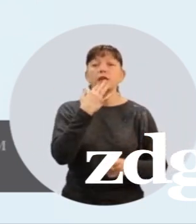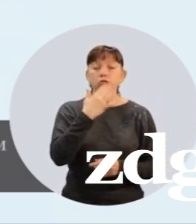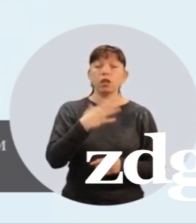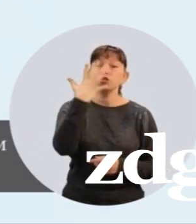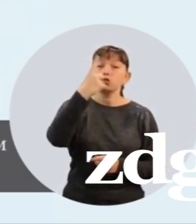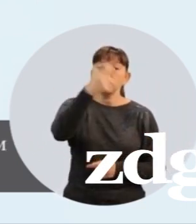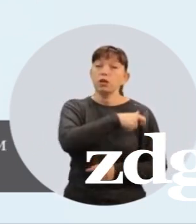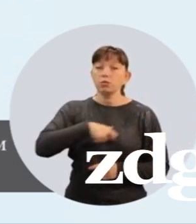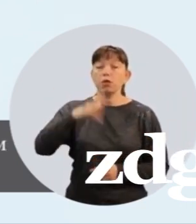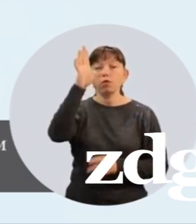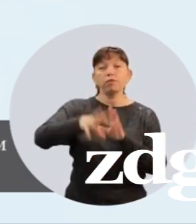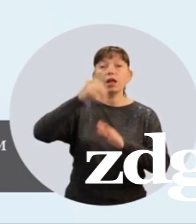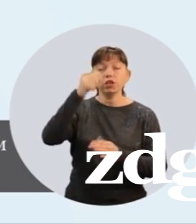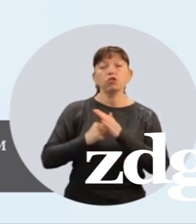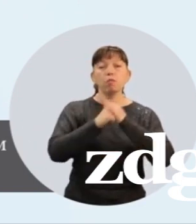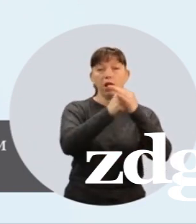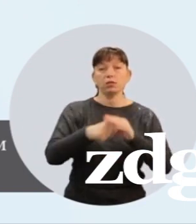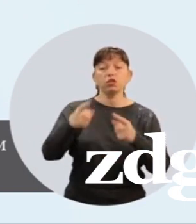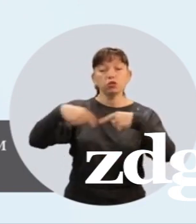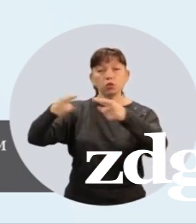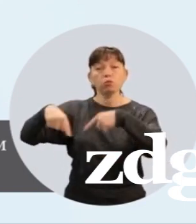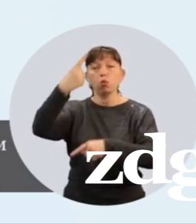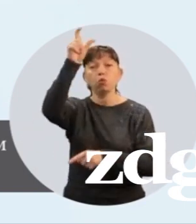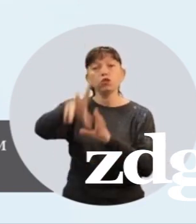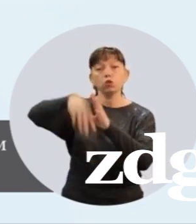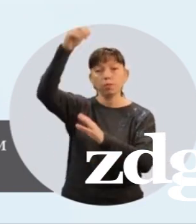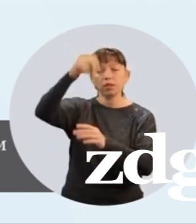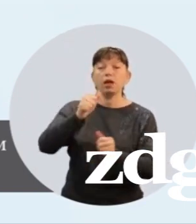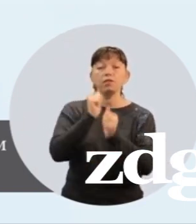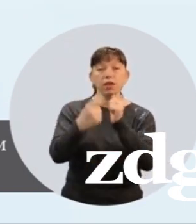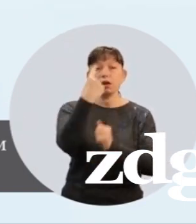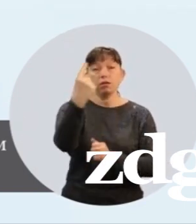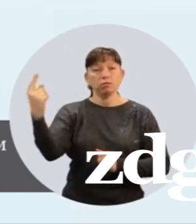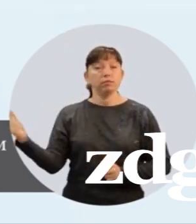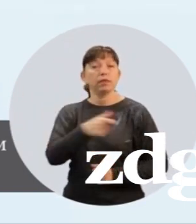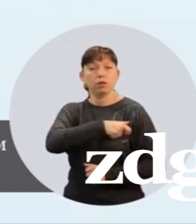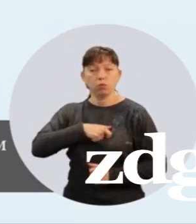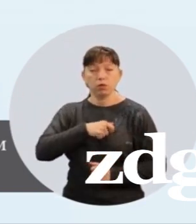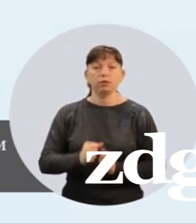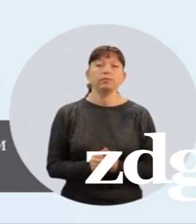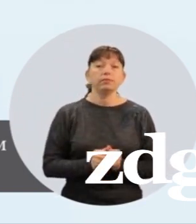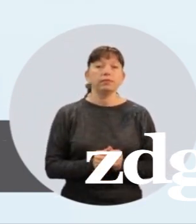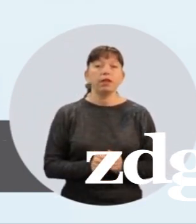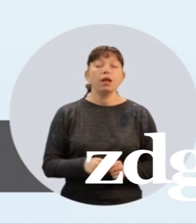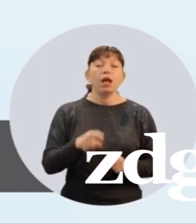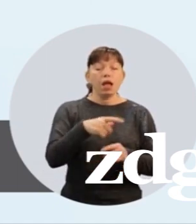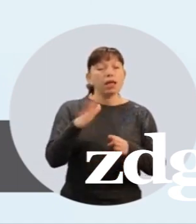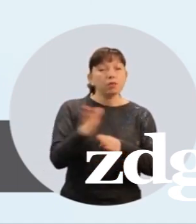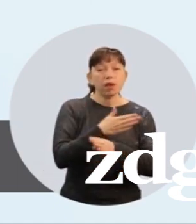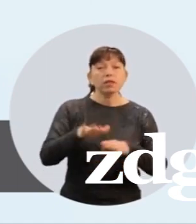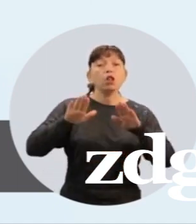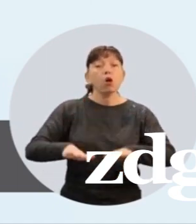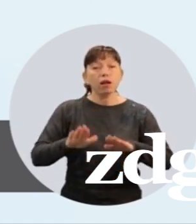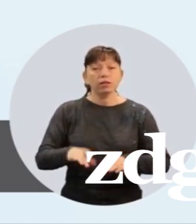că 50 de deputați vor fi aleși într-o singură circumscripție națională, pe listele de partid, iar alți 51